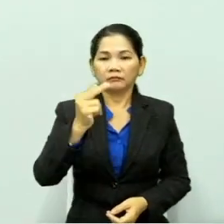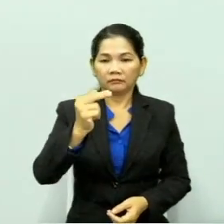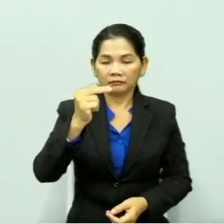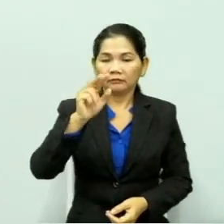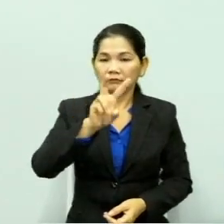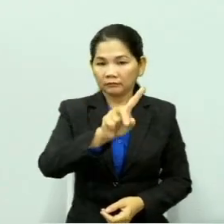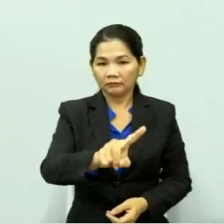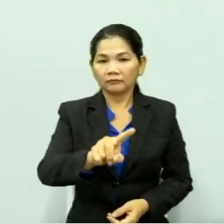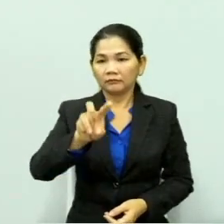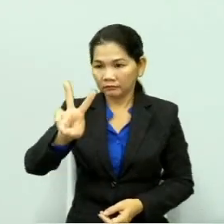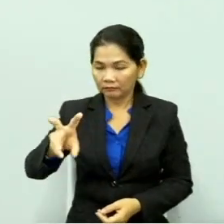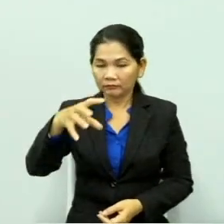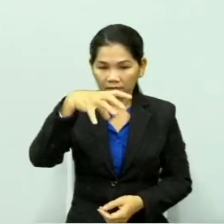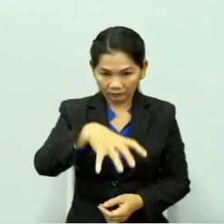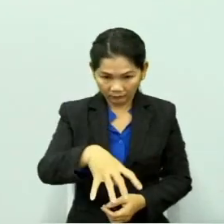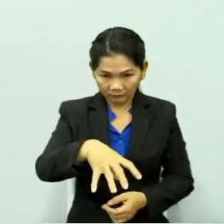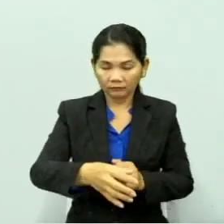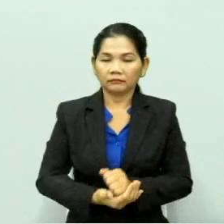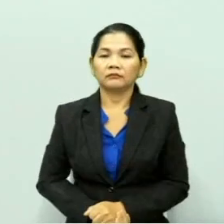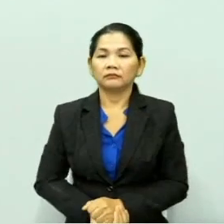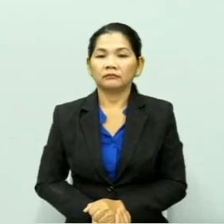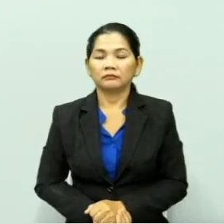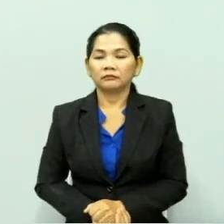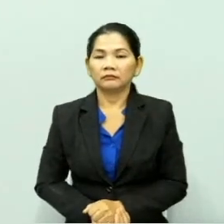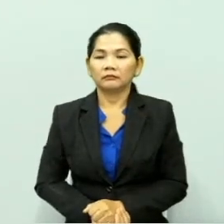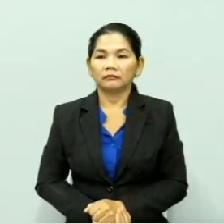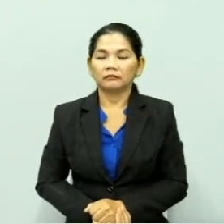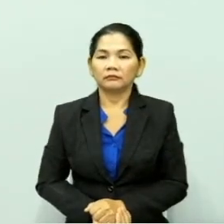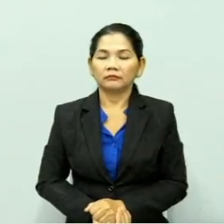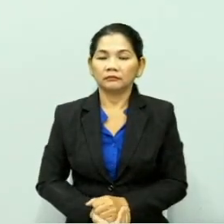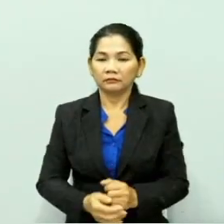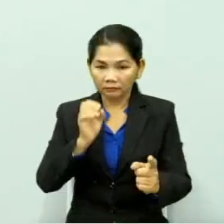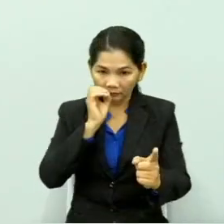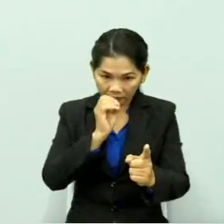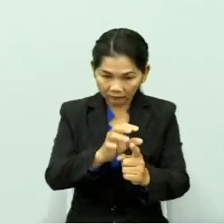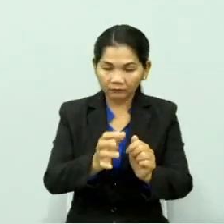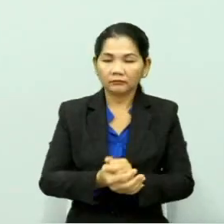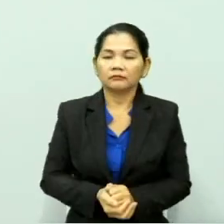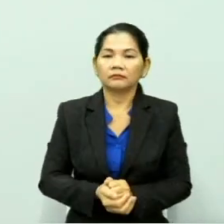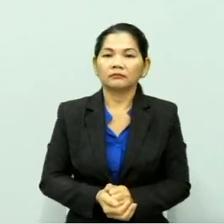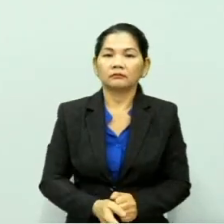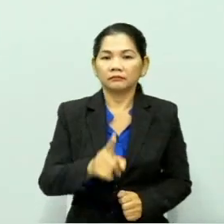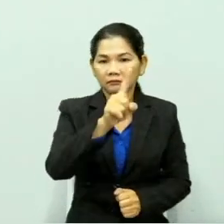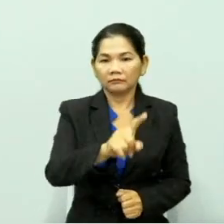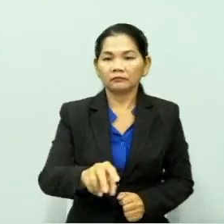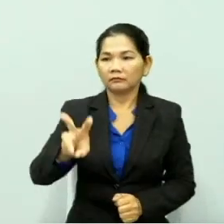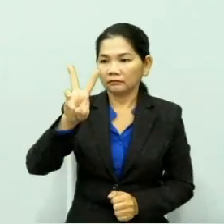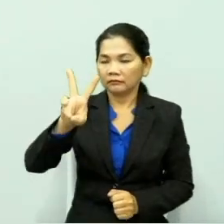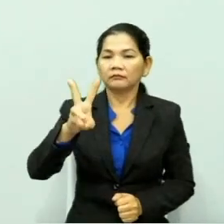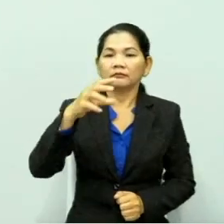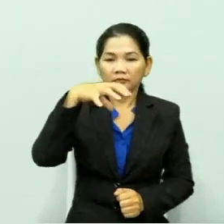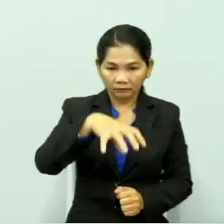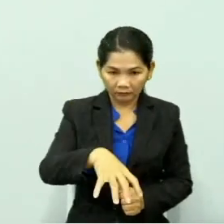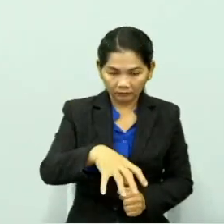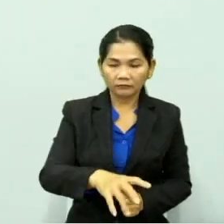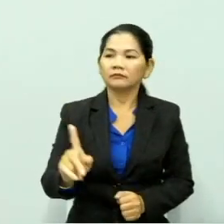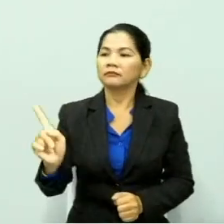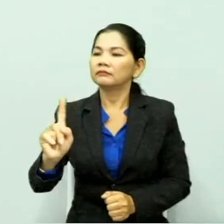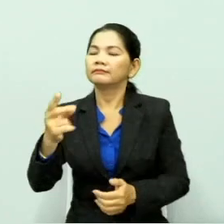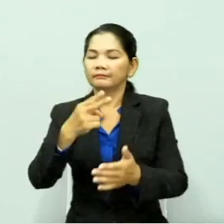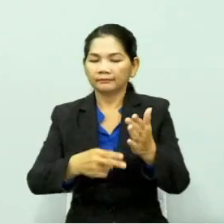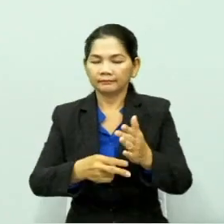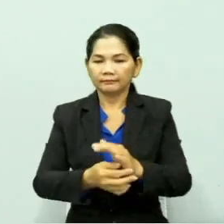chàm chẳng còn tặng ạc nế chàm con ai bạp này khu bàn thế ta chầm nuôn đọc bấy cần lại ní chàm miếng là vậy